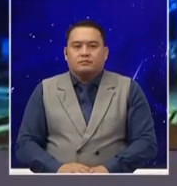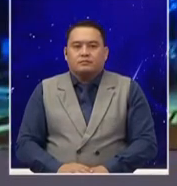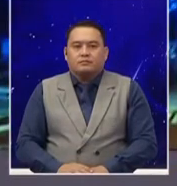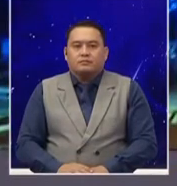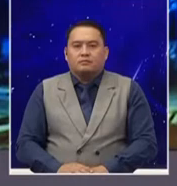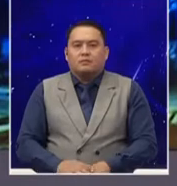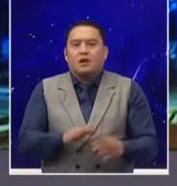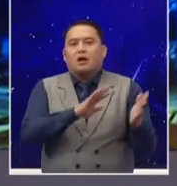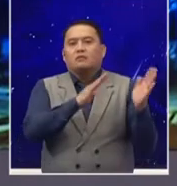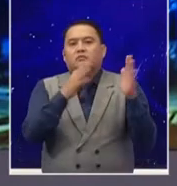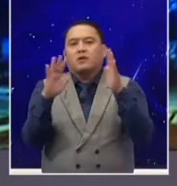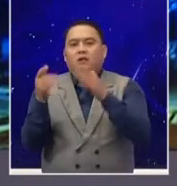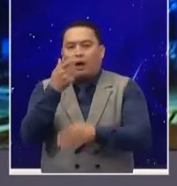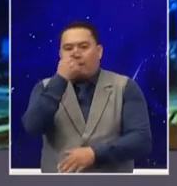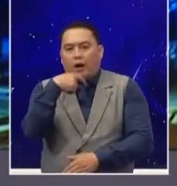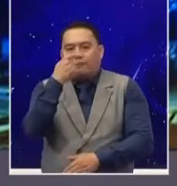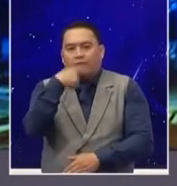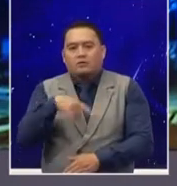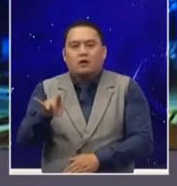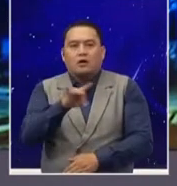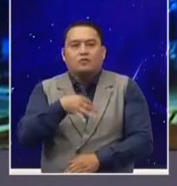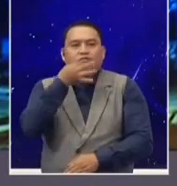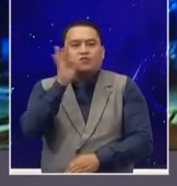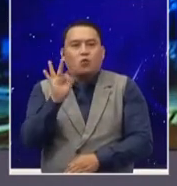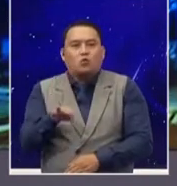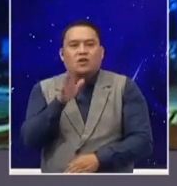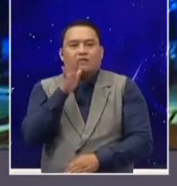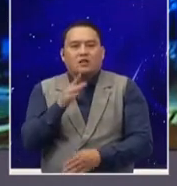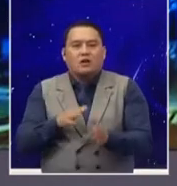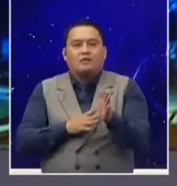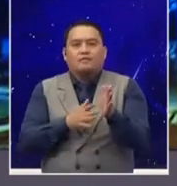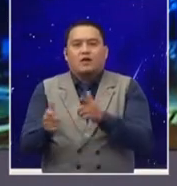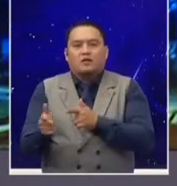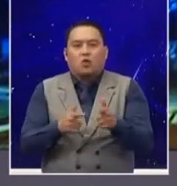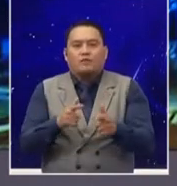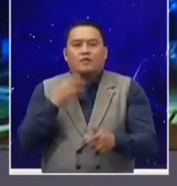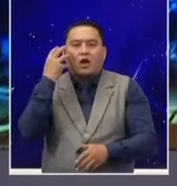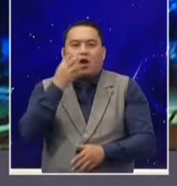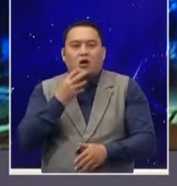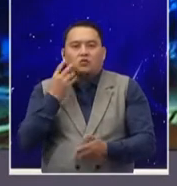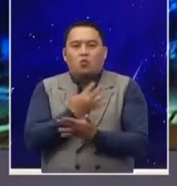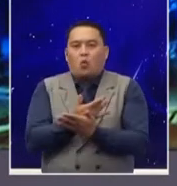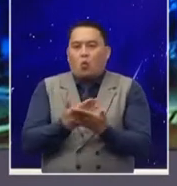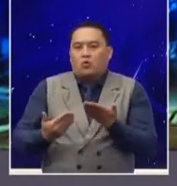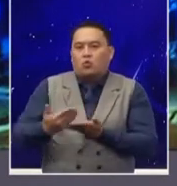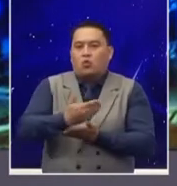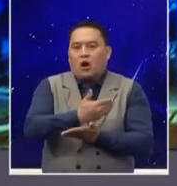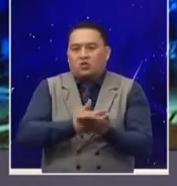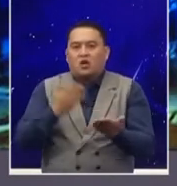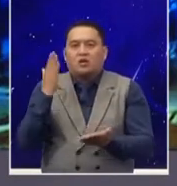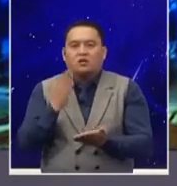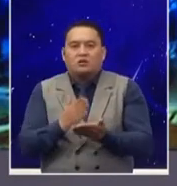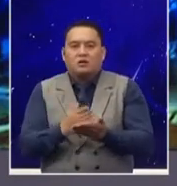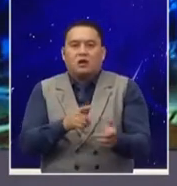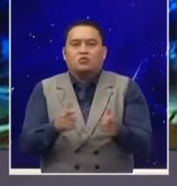А в садах Панфиловского района начался вкусный сезон. Поспели яблоки. Виды на урожай у аграриев неплохие. Только в